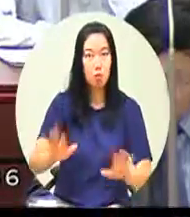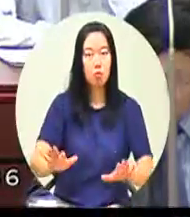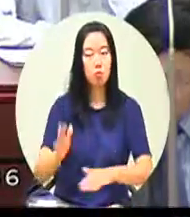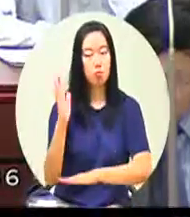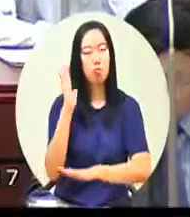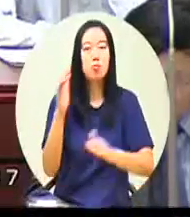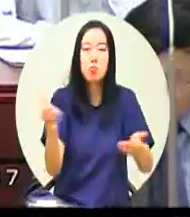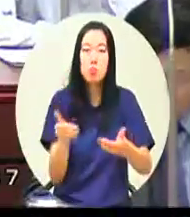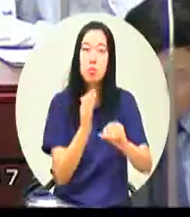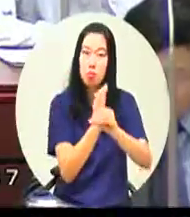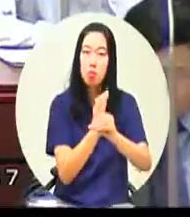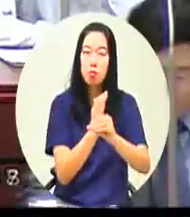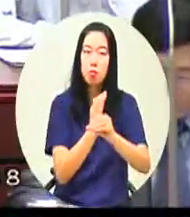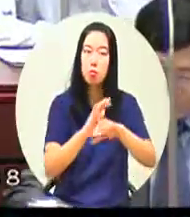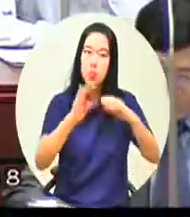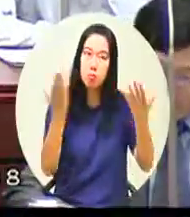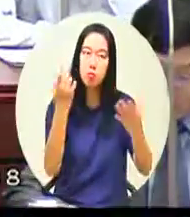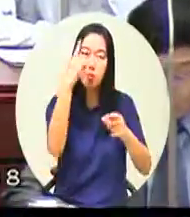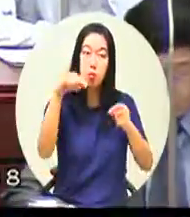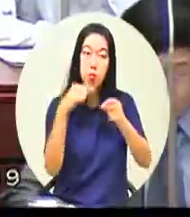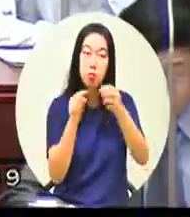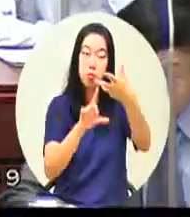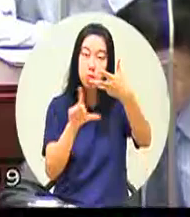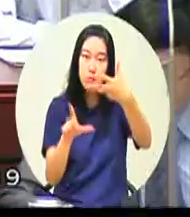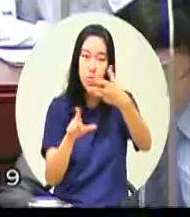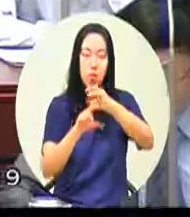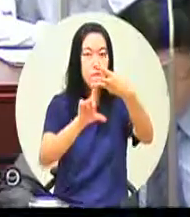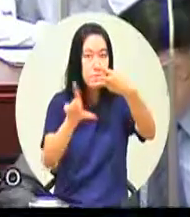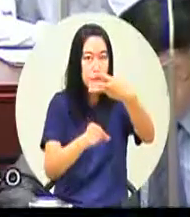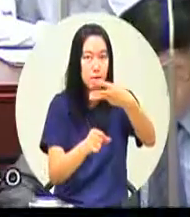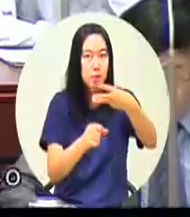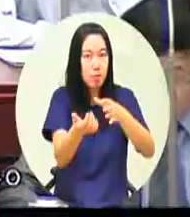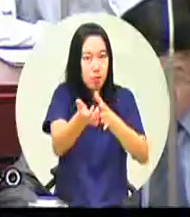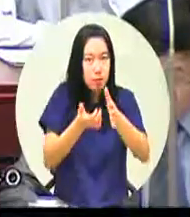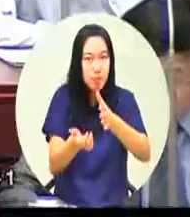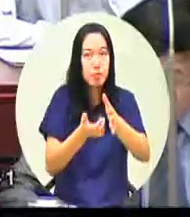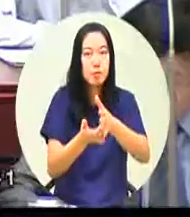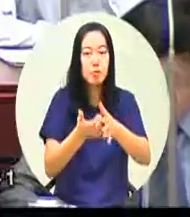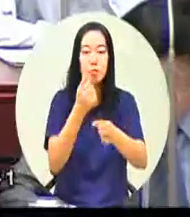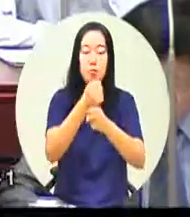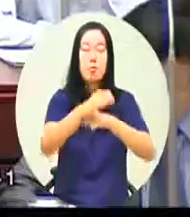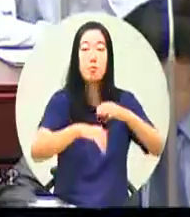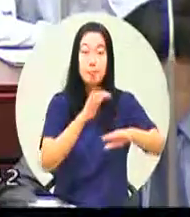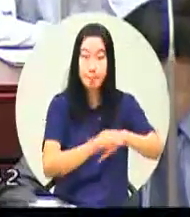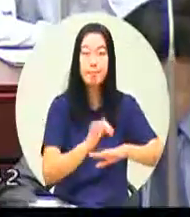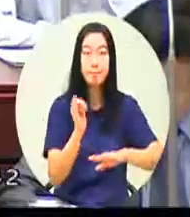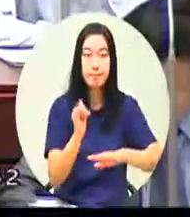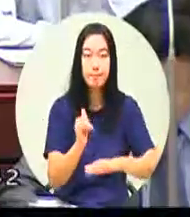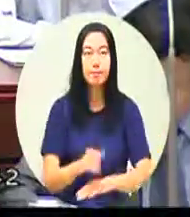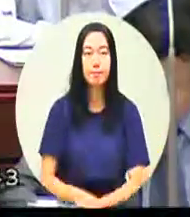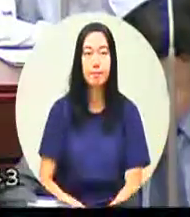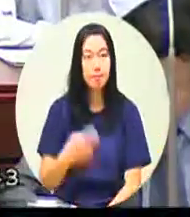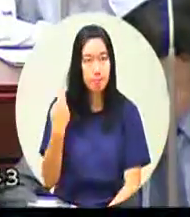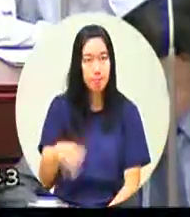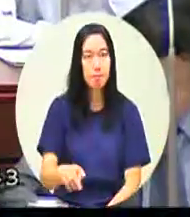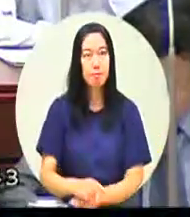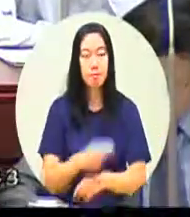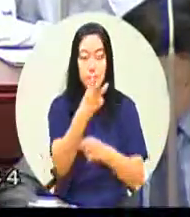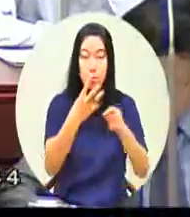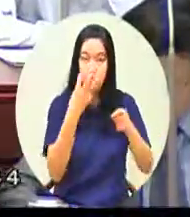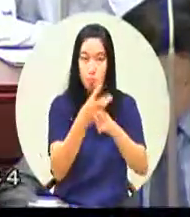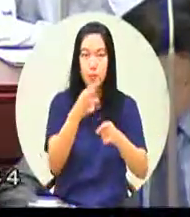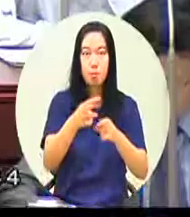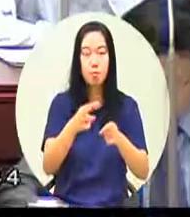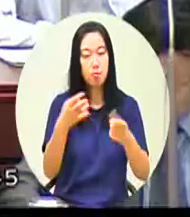在明年的三月以前，整个就可以完工哈。这里这段，都在讲讲未来够一个三年的这个部分